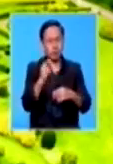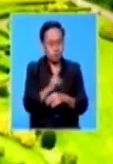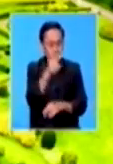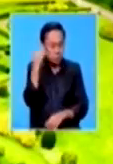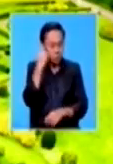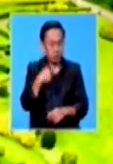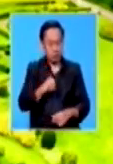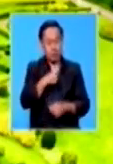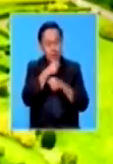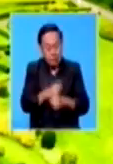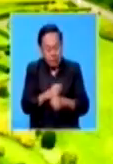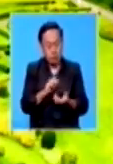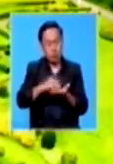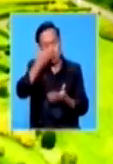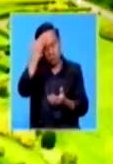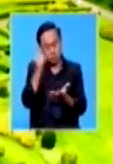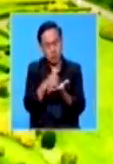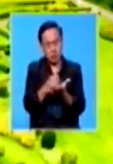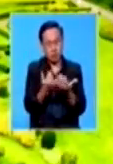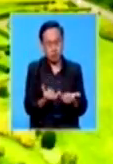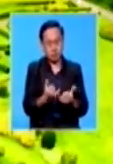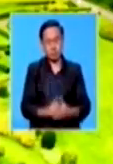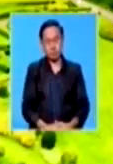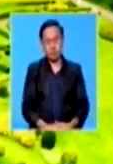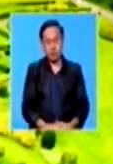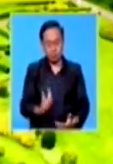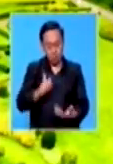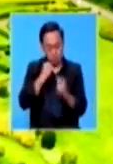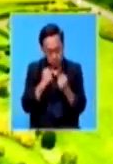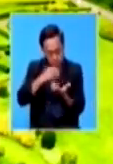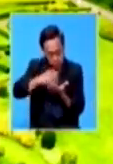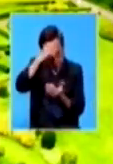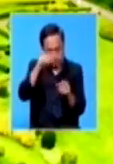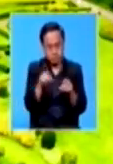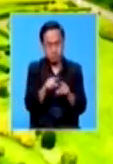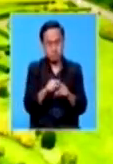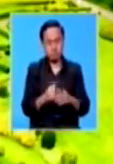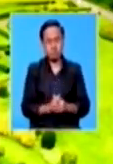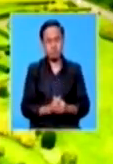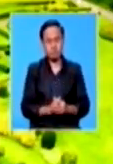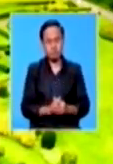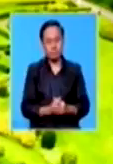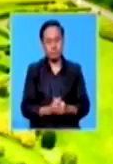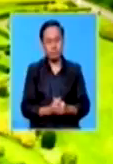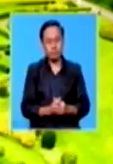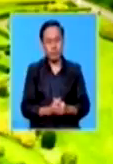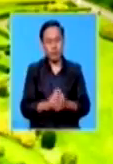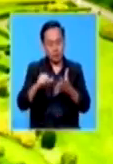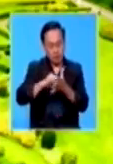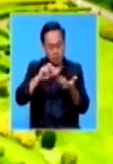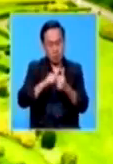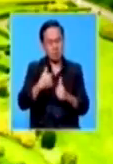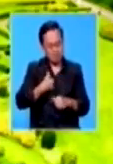มันยุ่งมากไงสมองมันเยอะวันนี้ปวดหัวหมดนะเรียนรู้ก็ต้องเรียนเองนะแล้วก็ในส่วนของแก้ปัญหาก็ต้อง